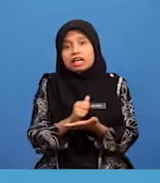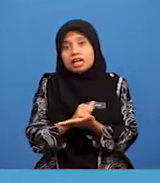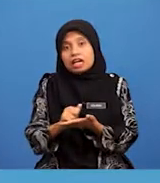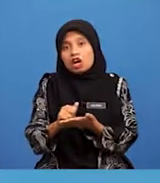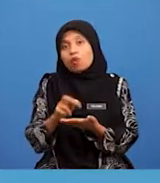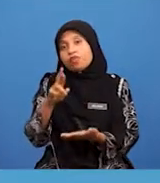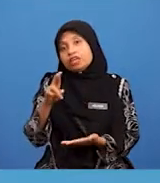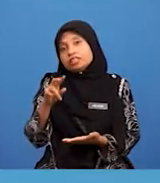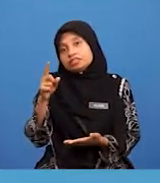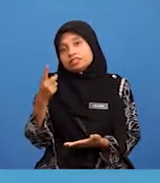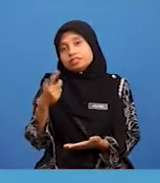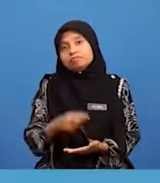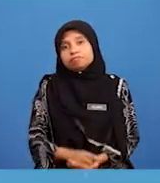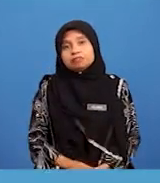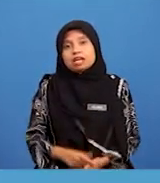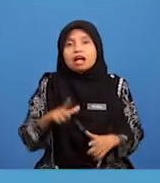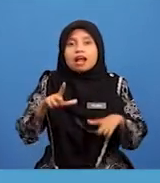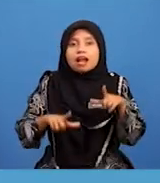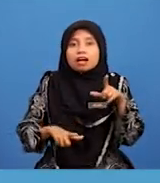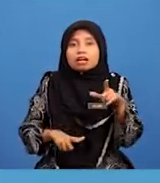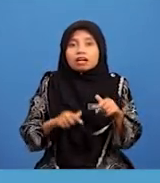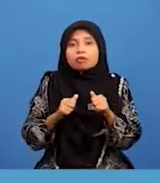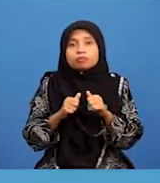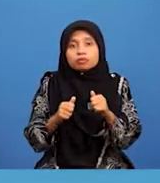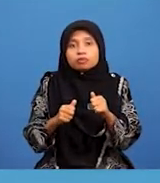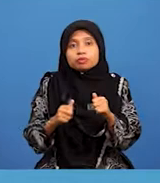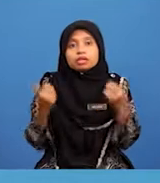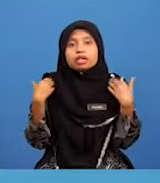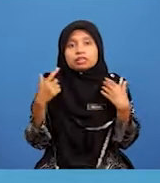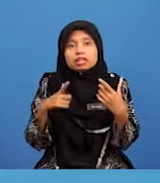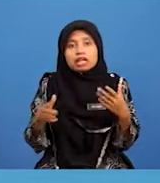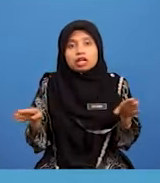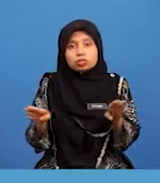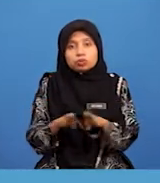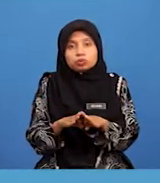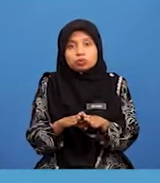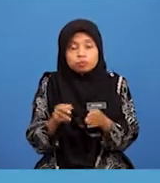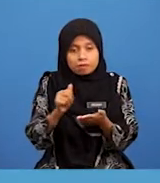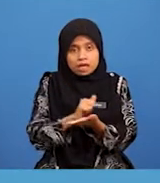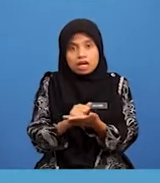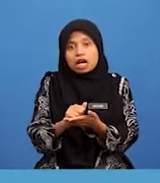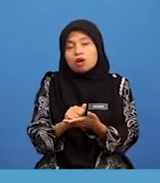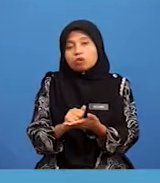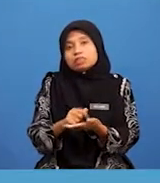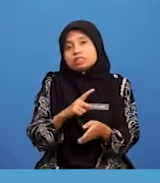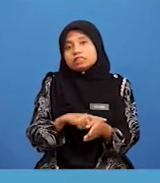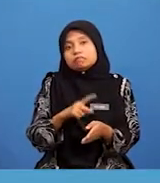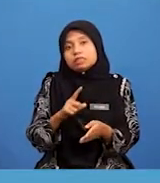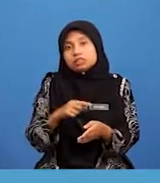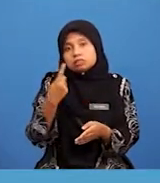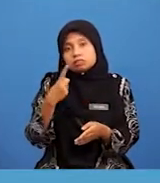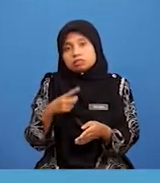sahaja. Langkah berikutnya adalah menutup akaun semasa ke akaun modal